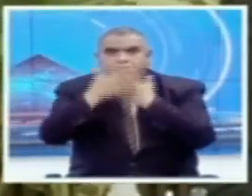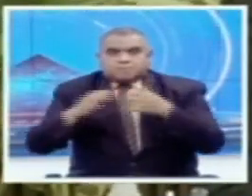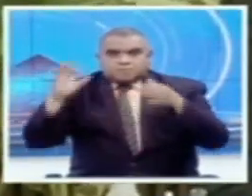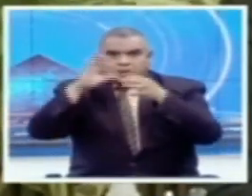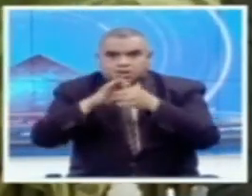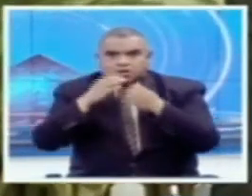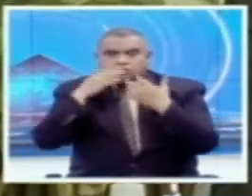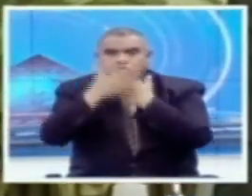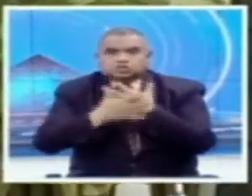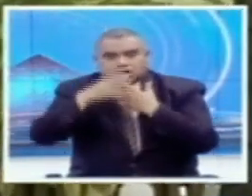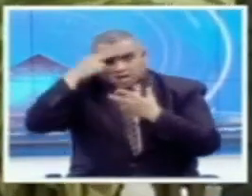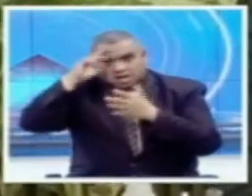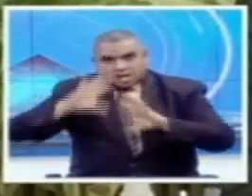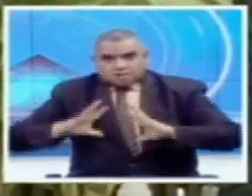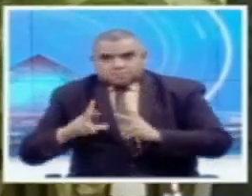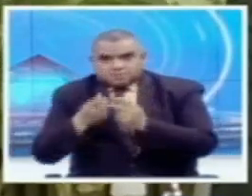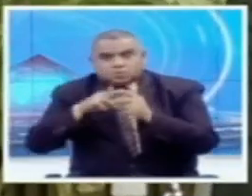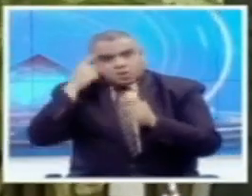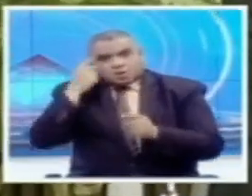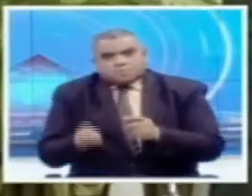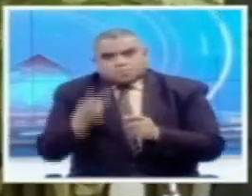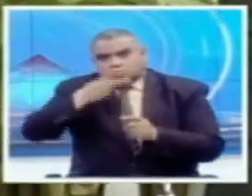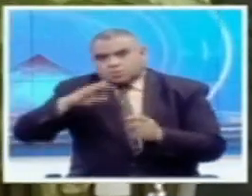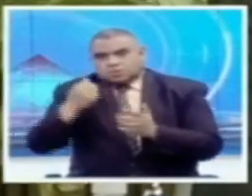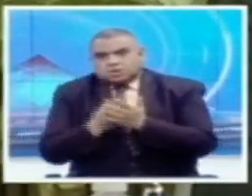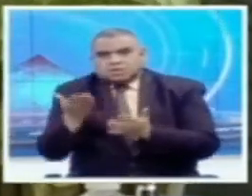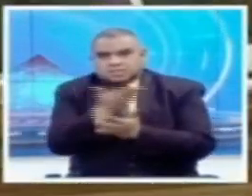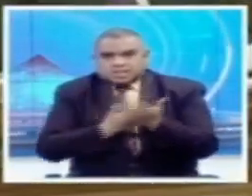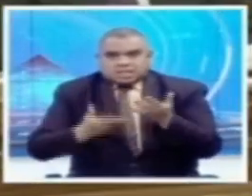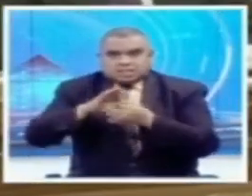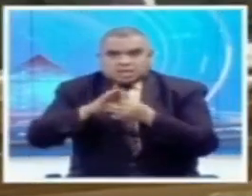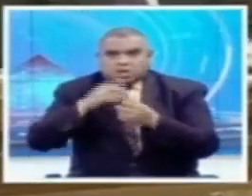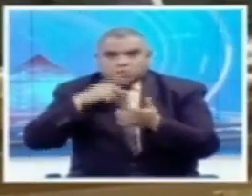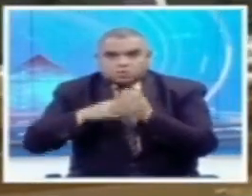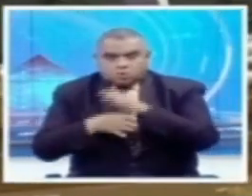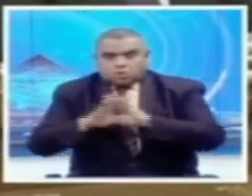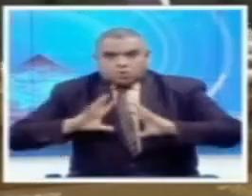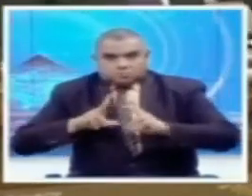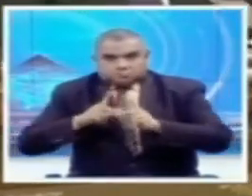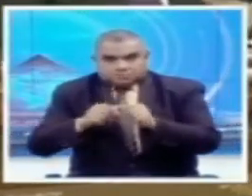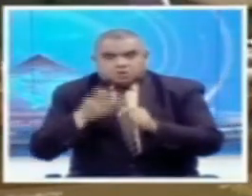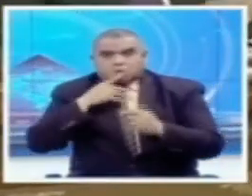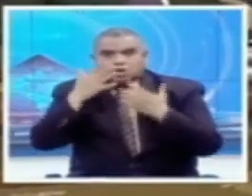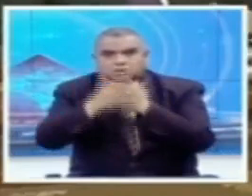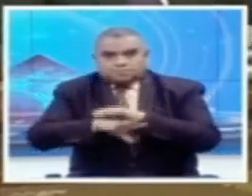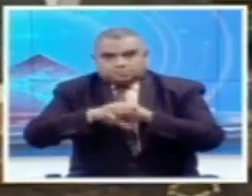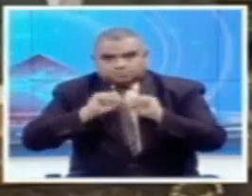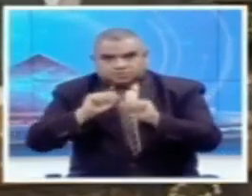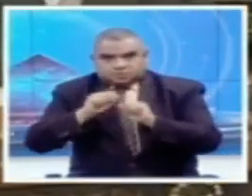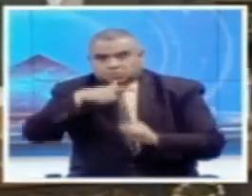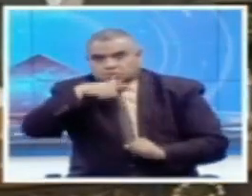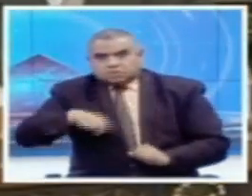بالتعاون مع شركاء التنمية ومقترحات التعاون في مشروعات أخرى سواء في البنية التحتية أو المشروعات